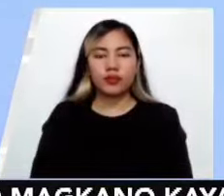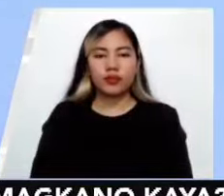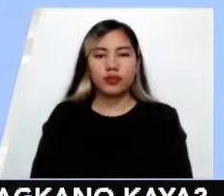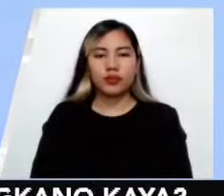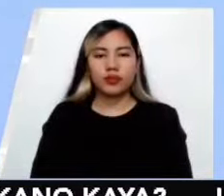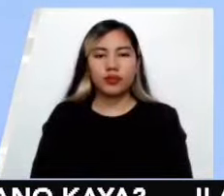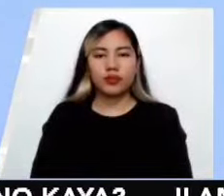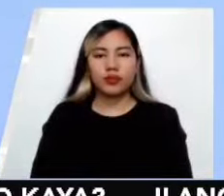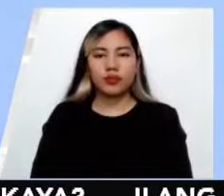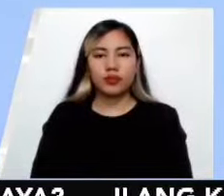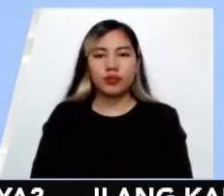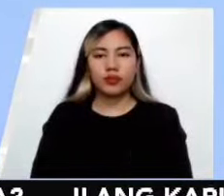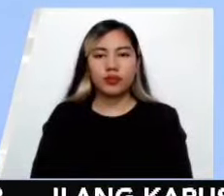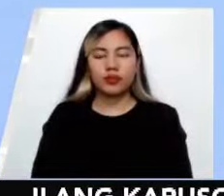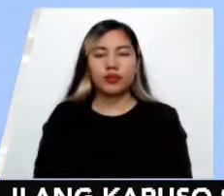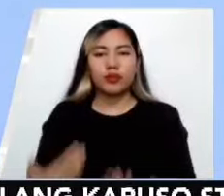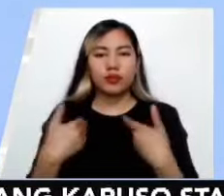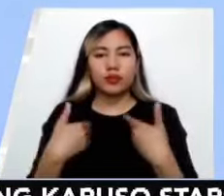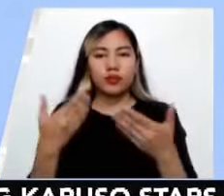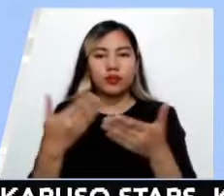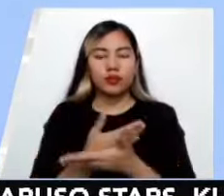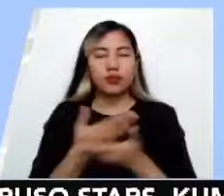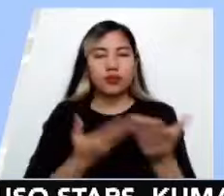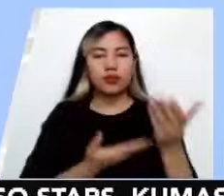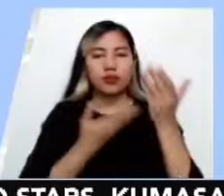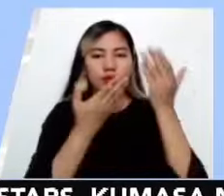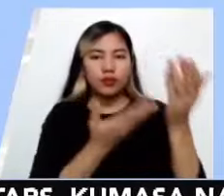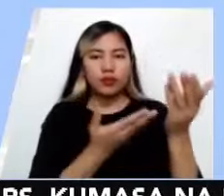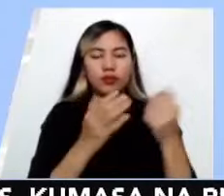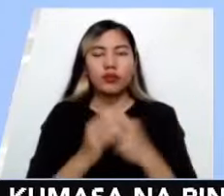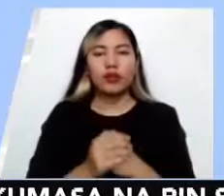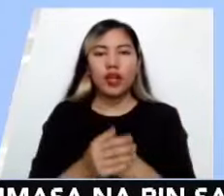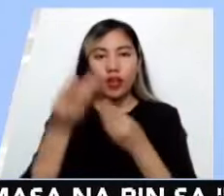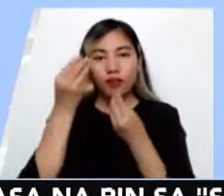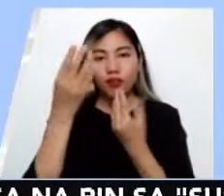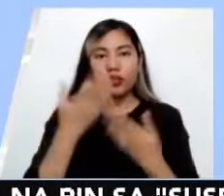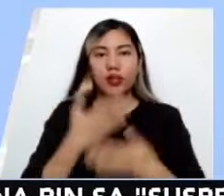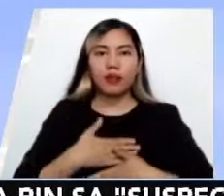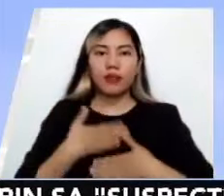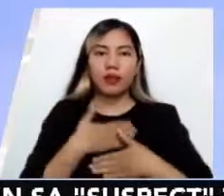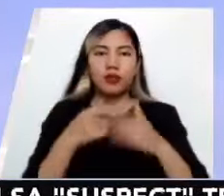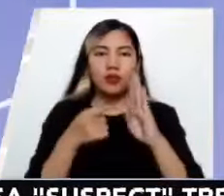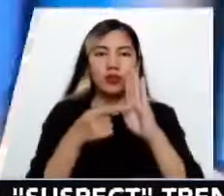May bagong handog na infotainment show ang GMA Network.